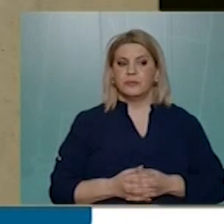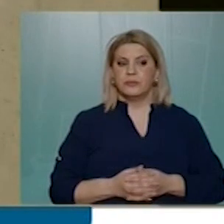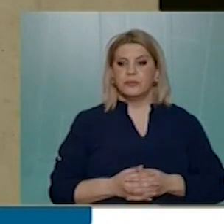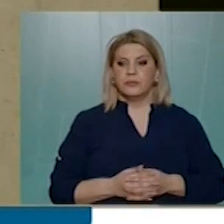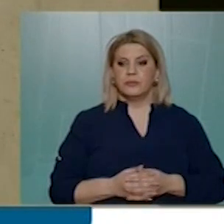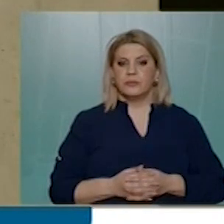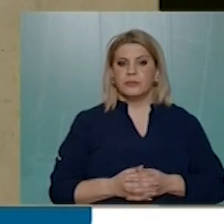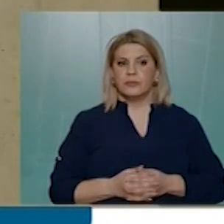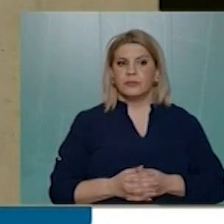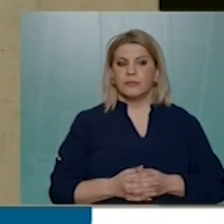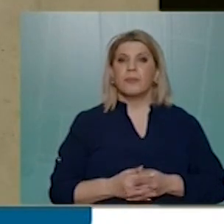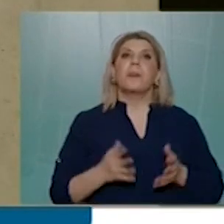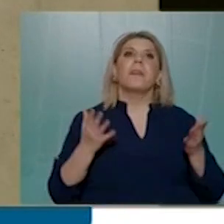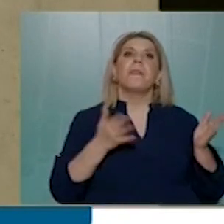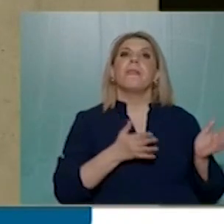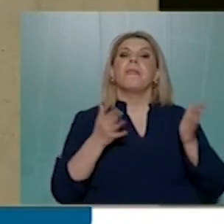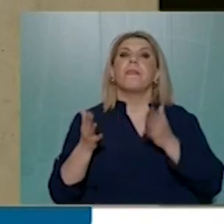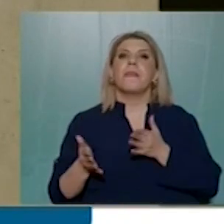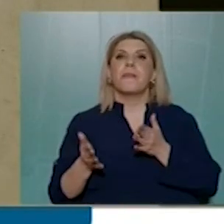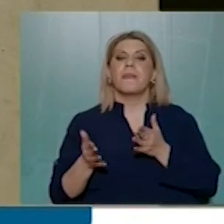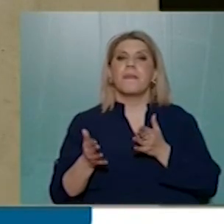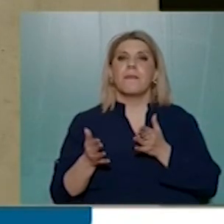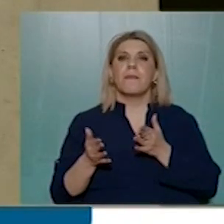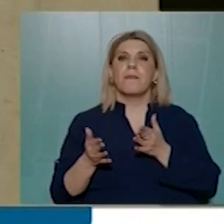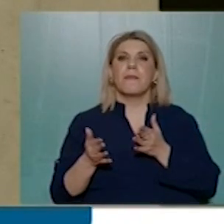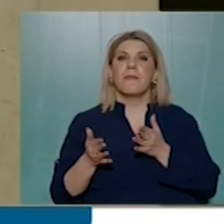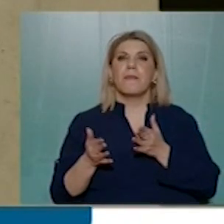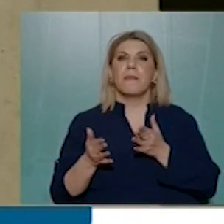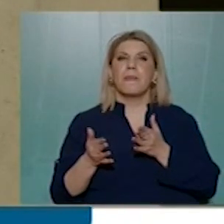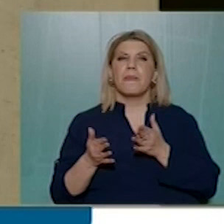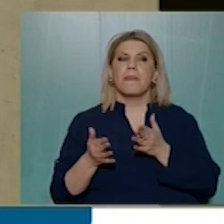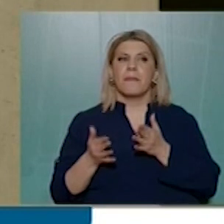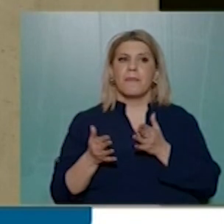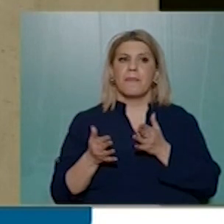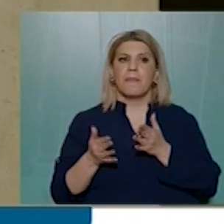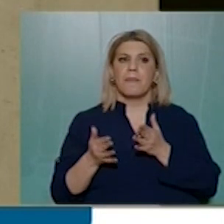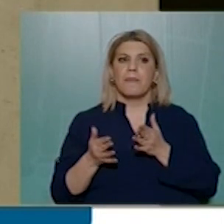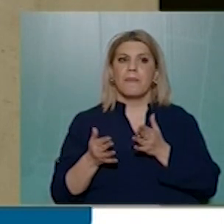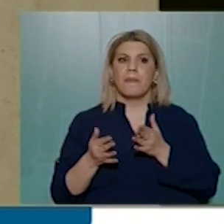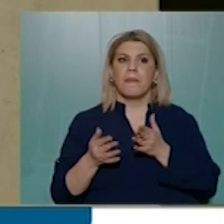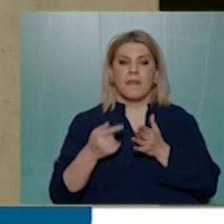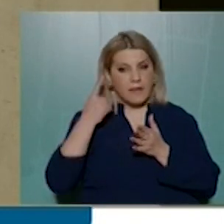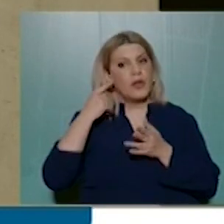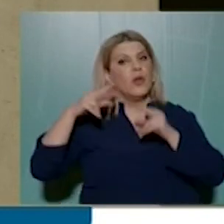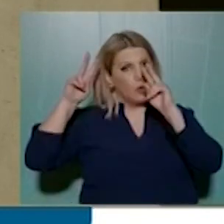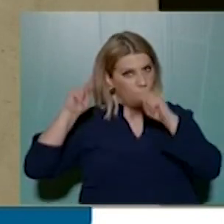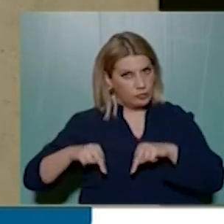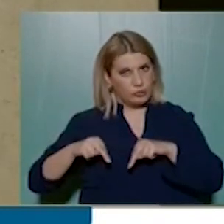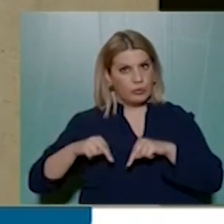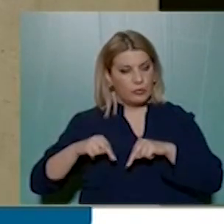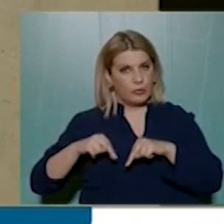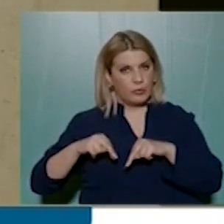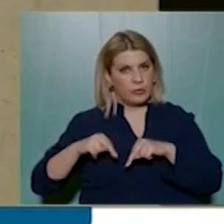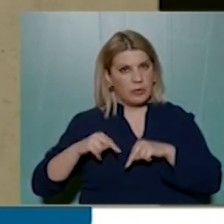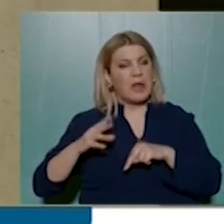δήμο τώρα κύριοι συνάδελφοι είναι πλέον γνωστό σε όλους αν και